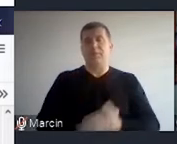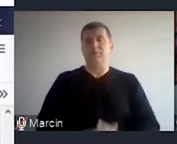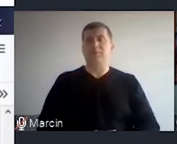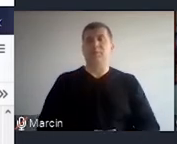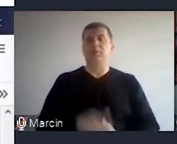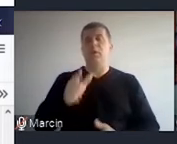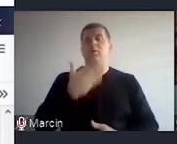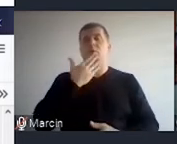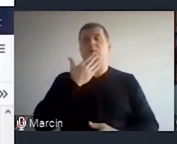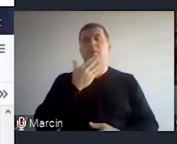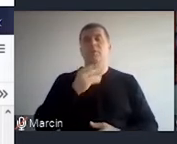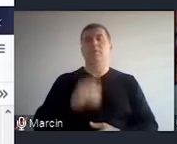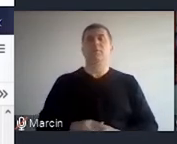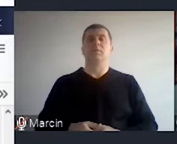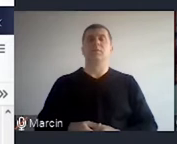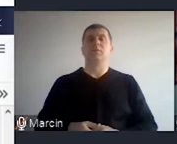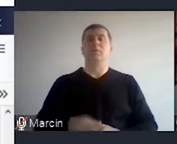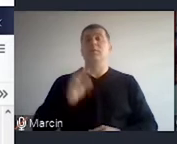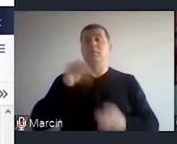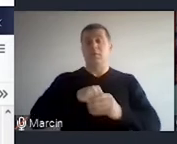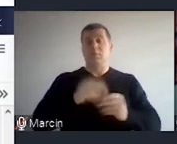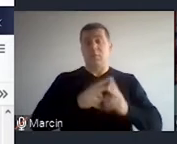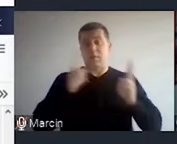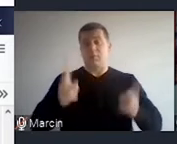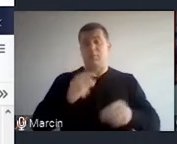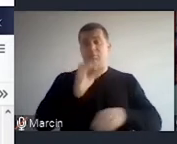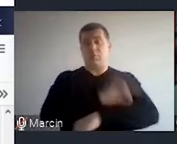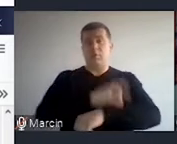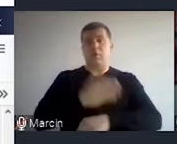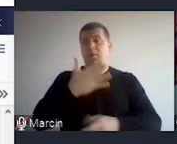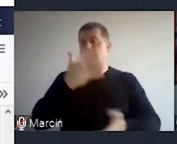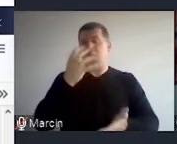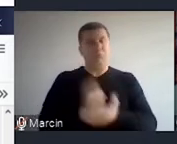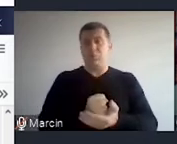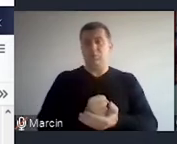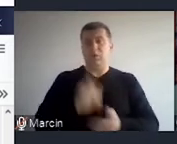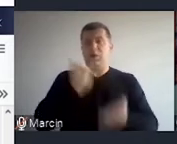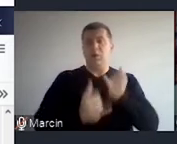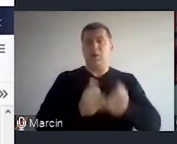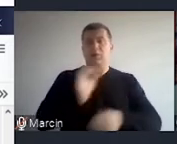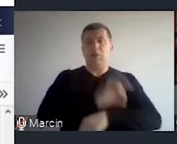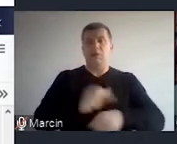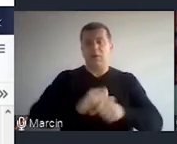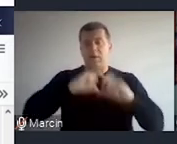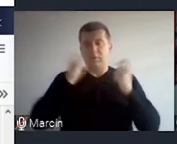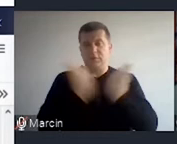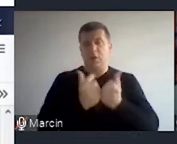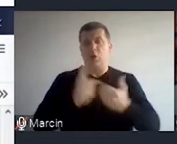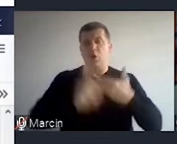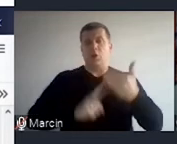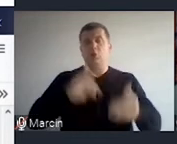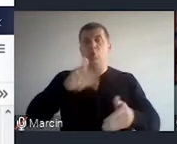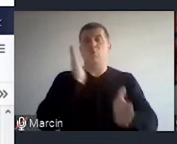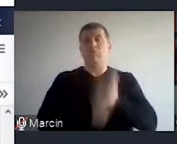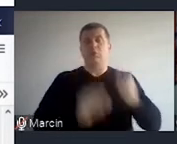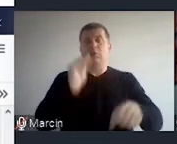który będzie mówił o tym, że w ramach projektu nie musicie, jeśli projekt jest w całości rozliczany uproszczonymi